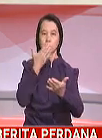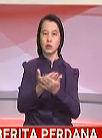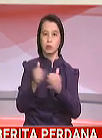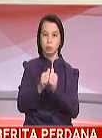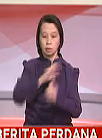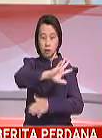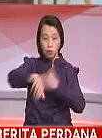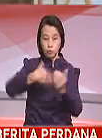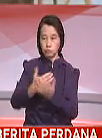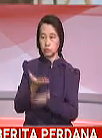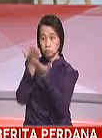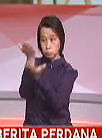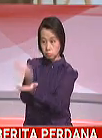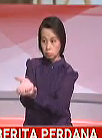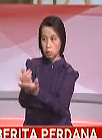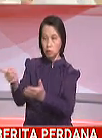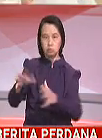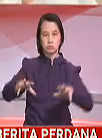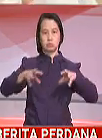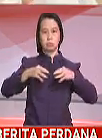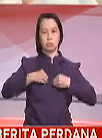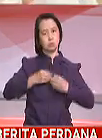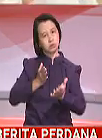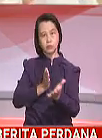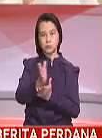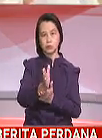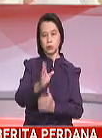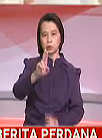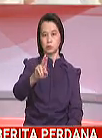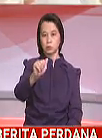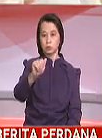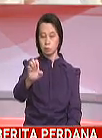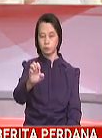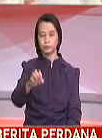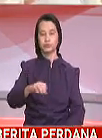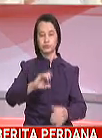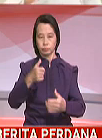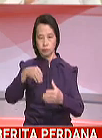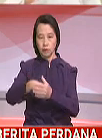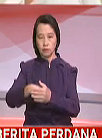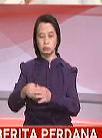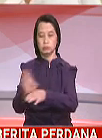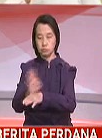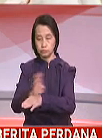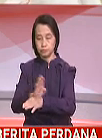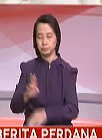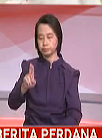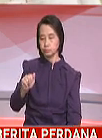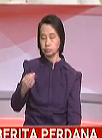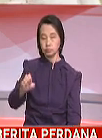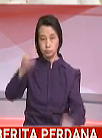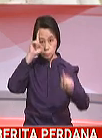dengan semua cadangan dikemukakan diterima secara terus oleh UAE. Dalam aspek perdagangan, UAE